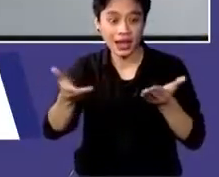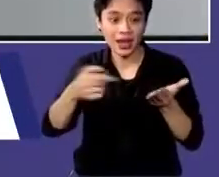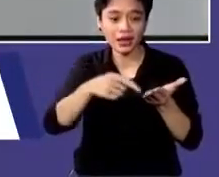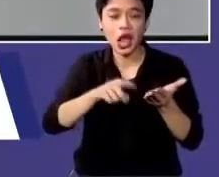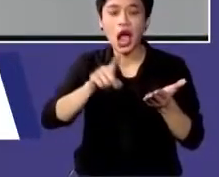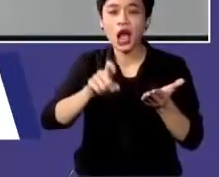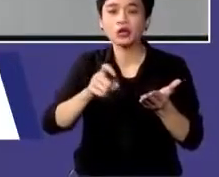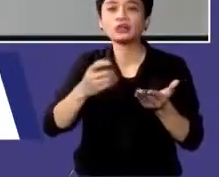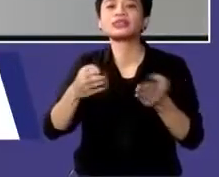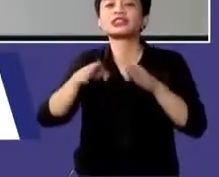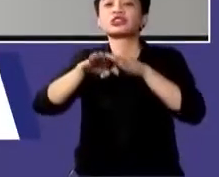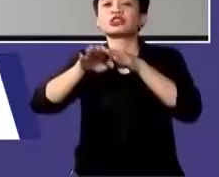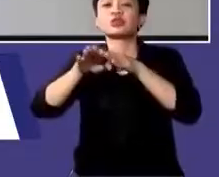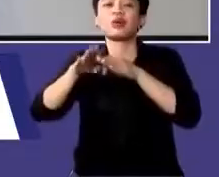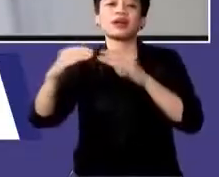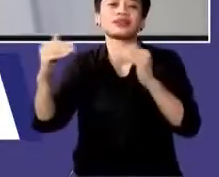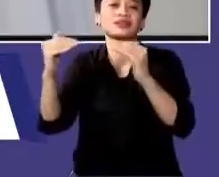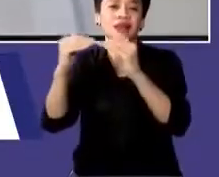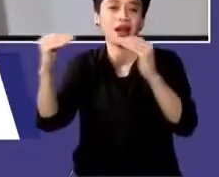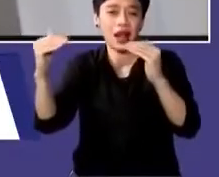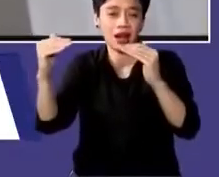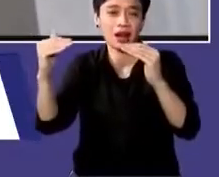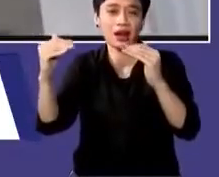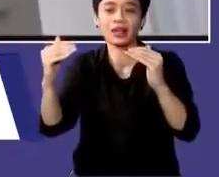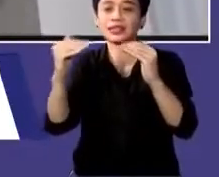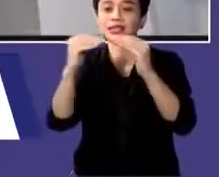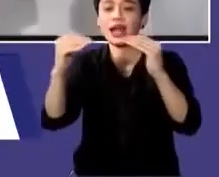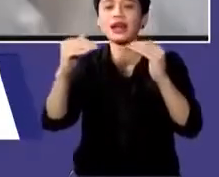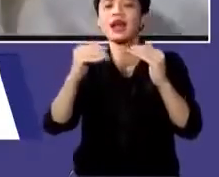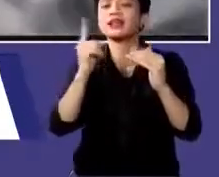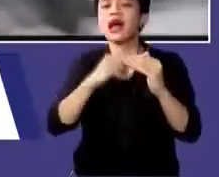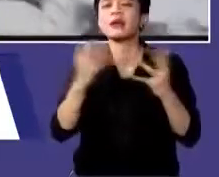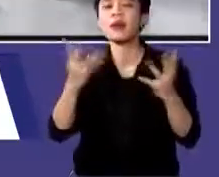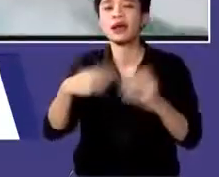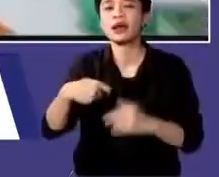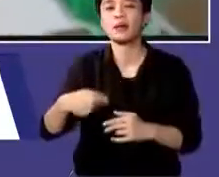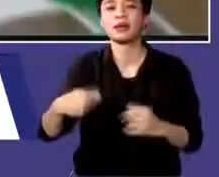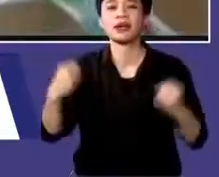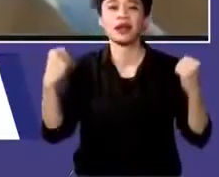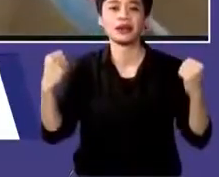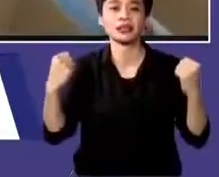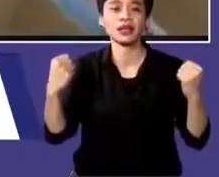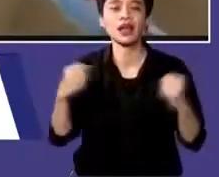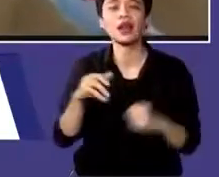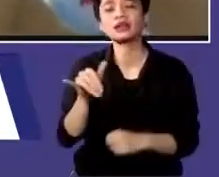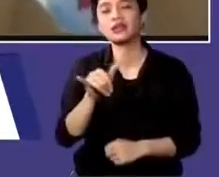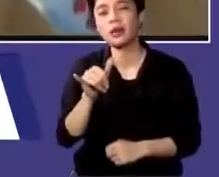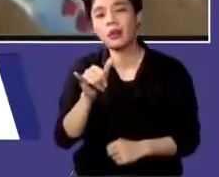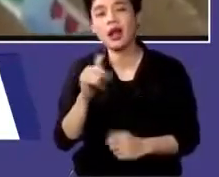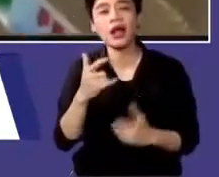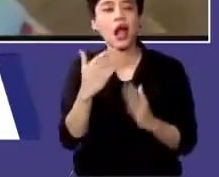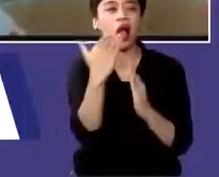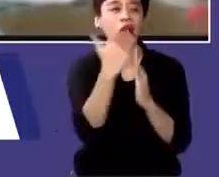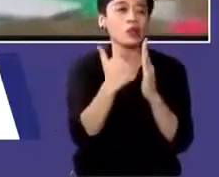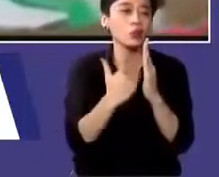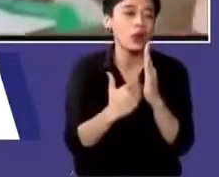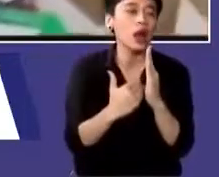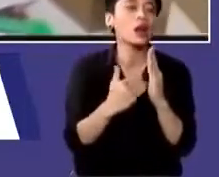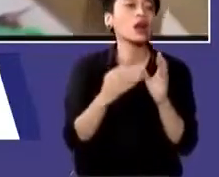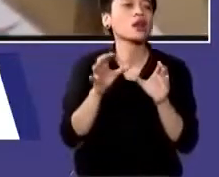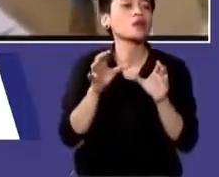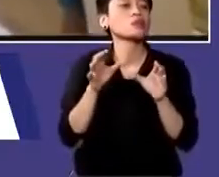sudah dikeluarkan oleh EE baik itu pedoman dari Kementerian Kesehatan dan juga pedoman-pedoman dari ee